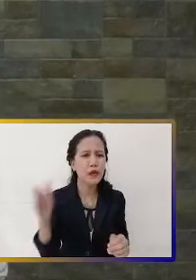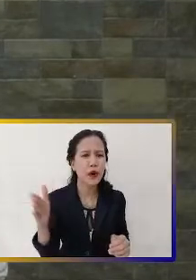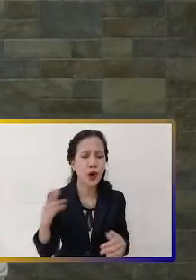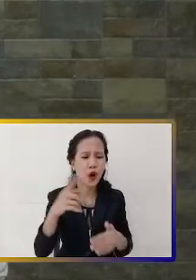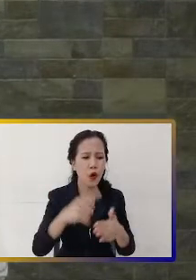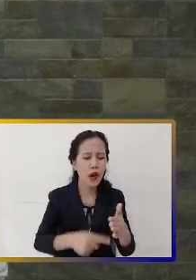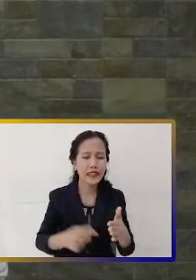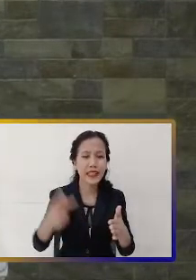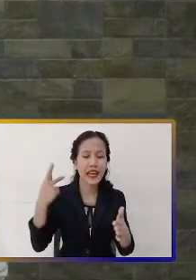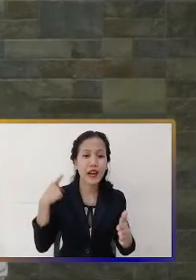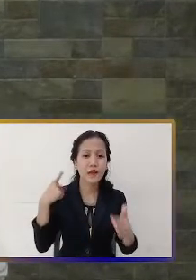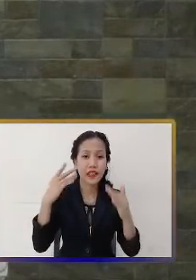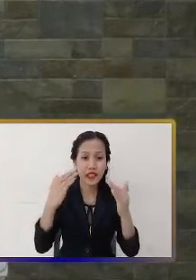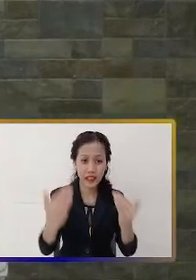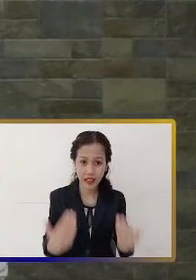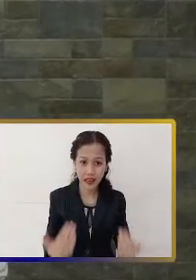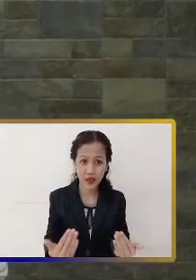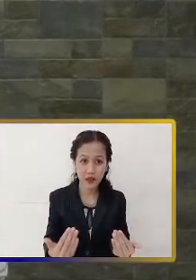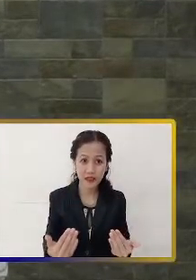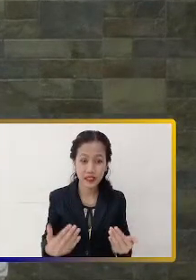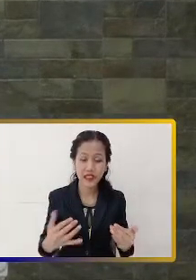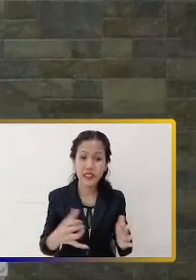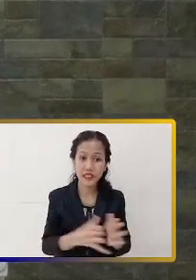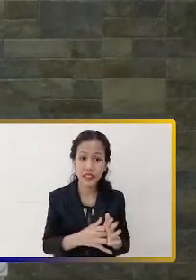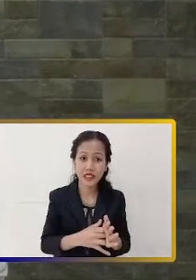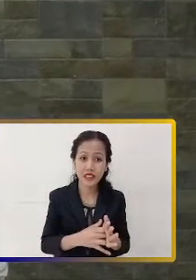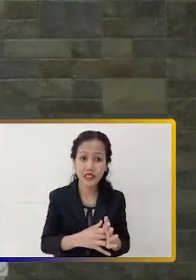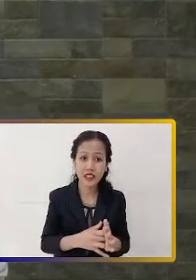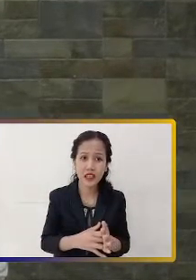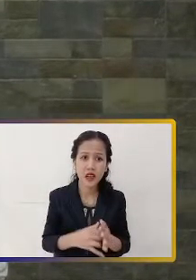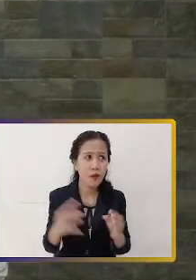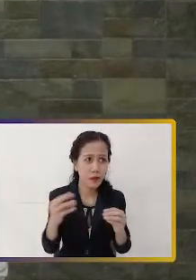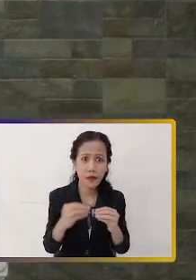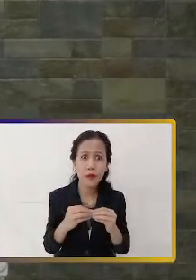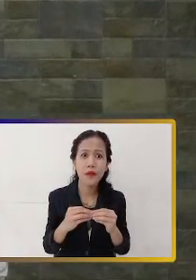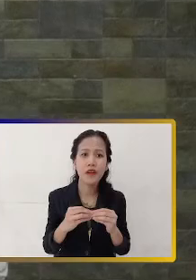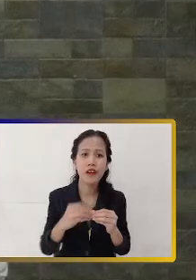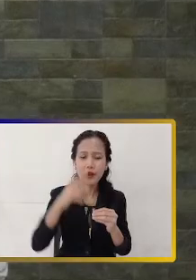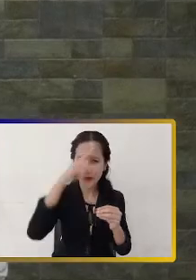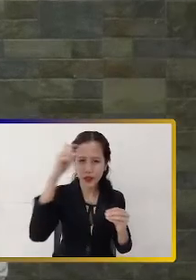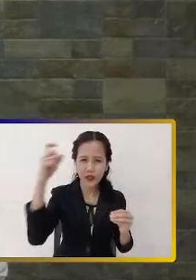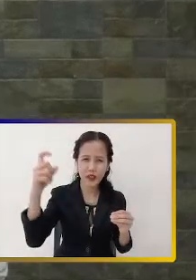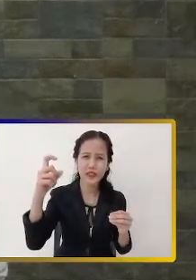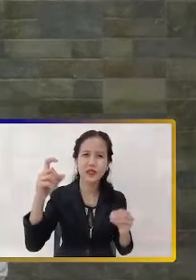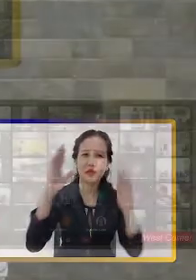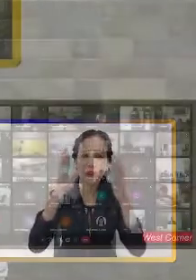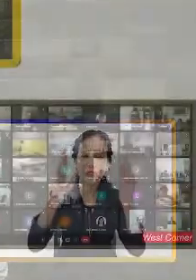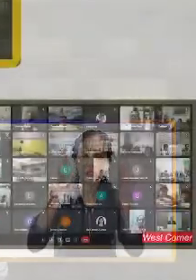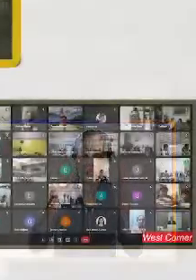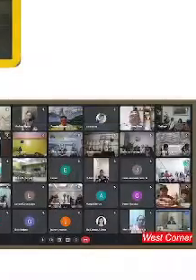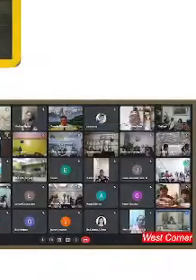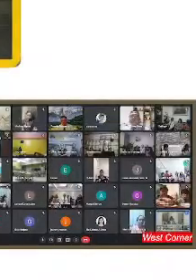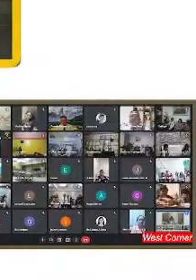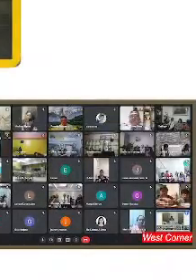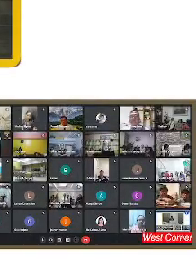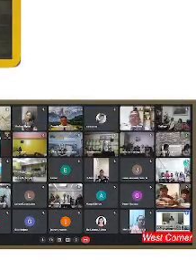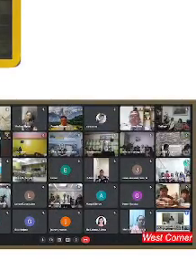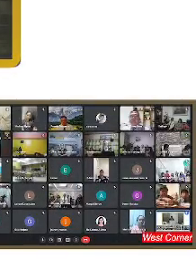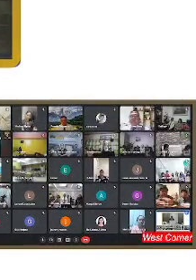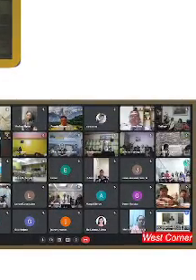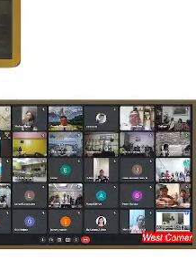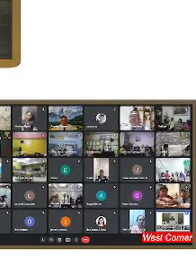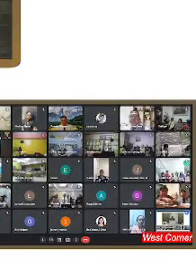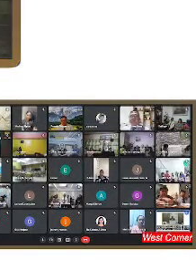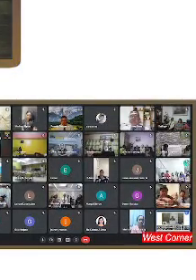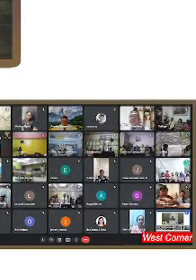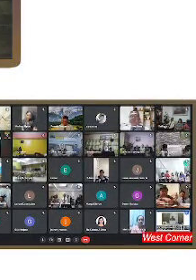lang ito because you have the main thing? I hope the message is clear. Shall we all stand, please? Father,